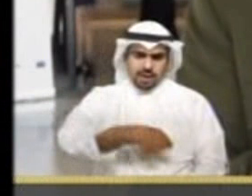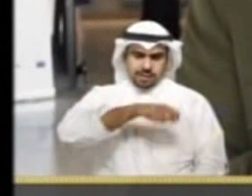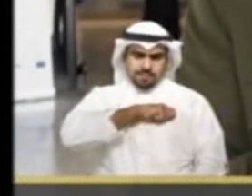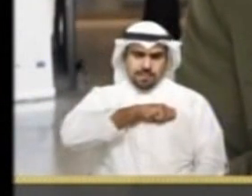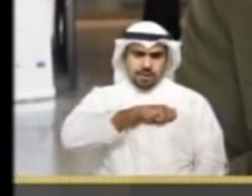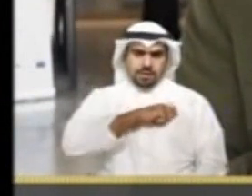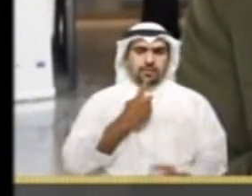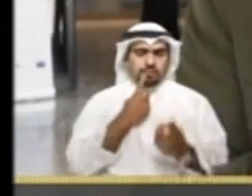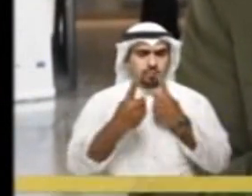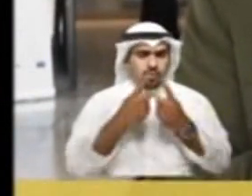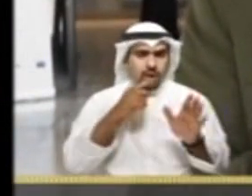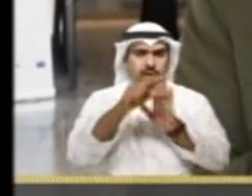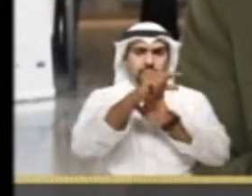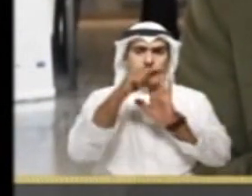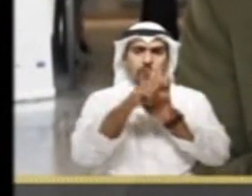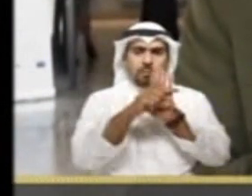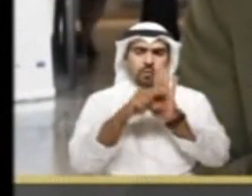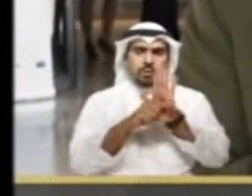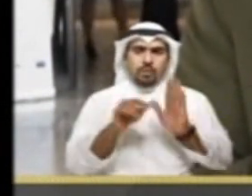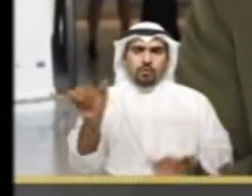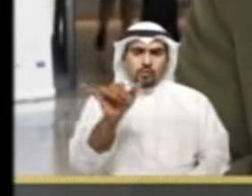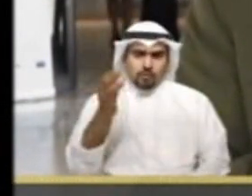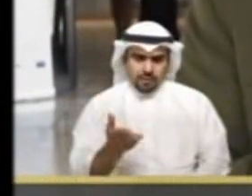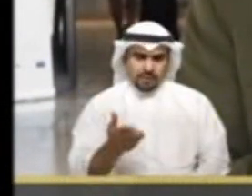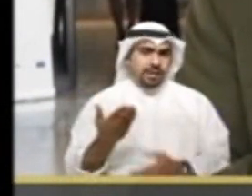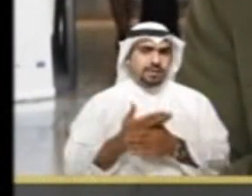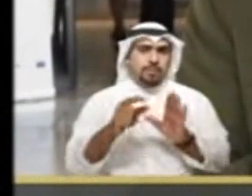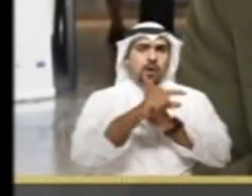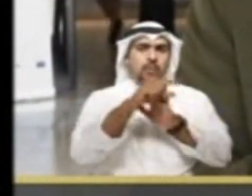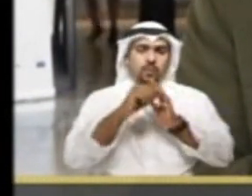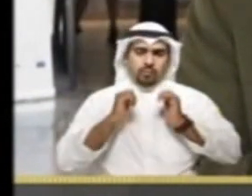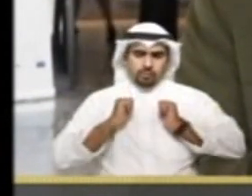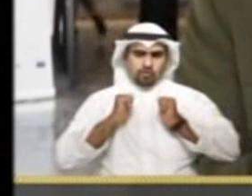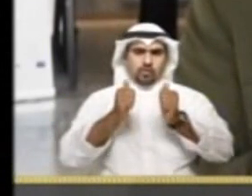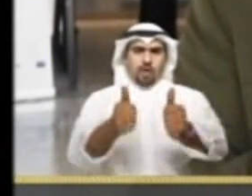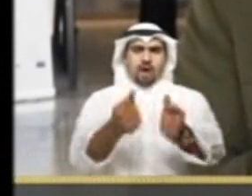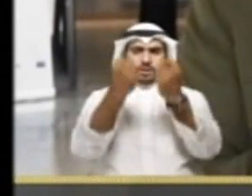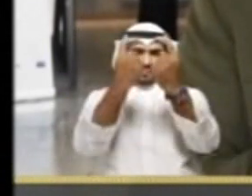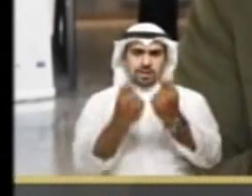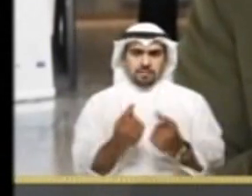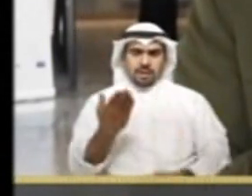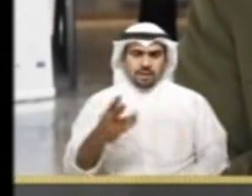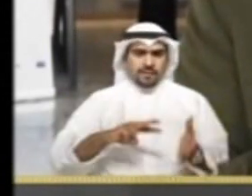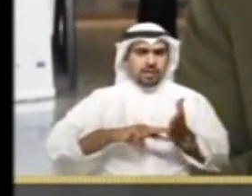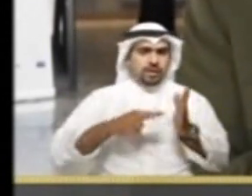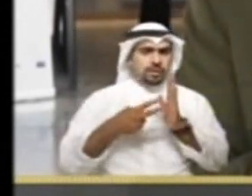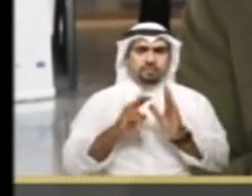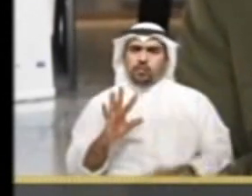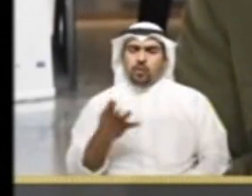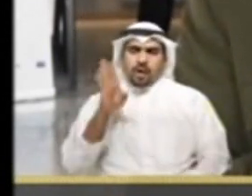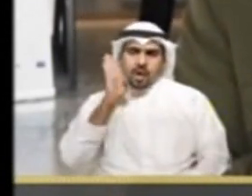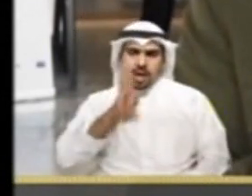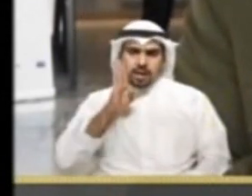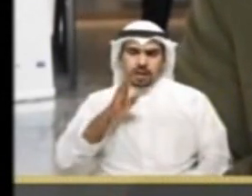جميع المواضيع التي ترفع من مستوى الجاهزية بالحرس الوطني من خلال إجراء التمارين والتدريبات